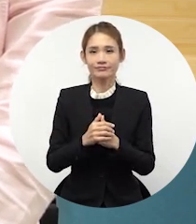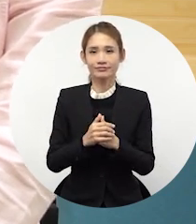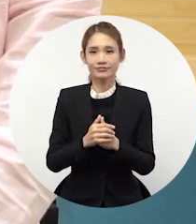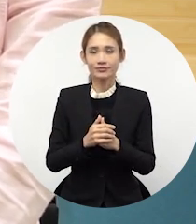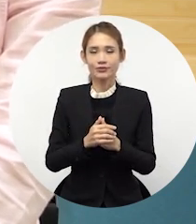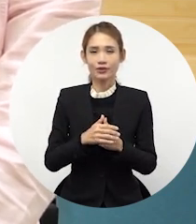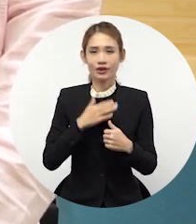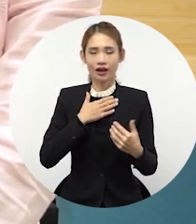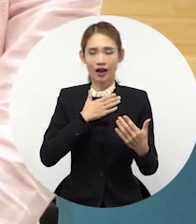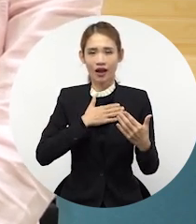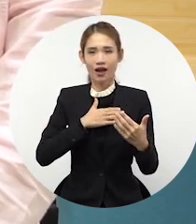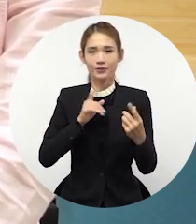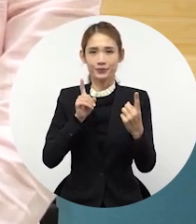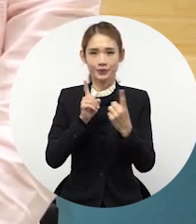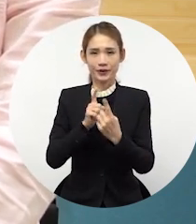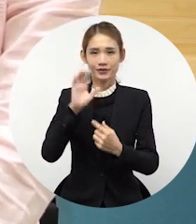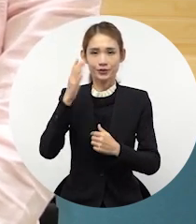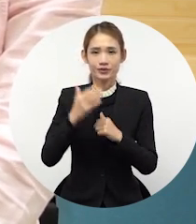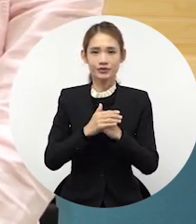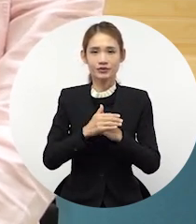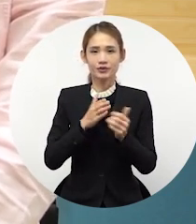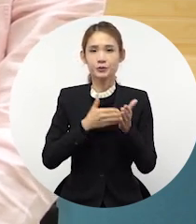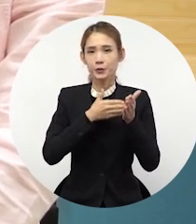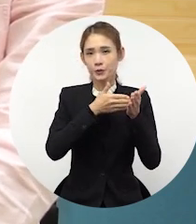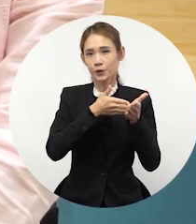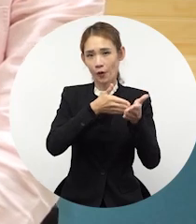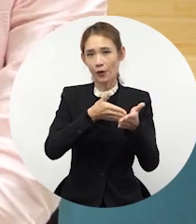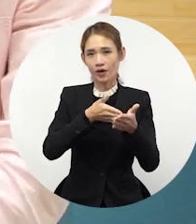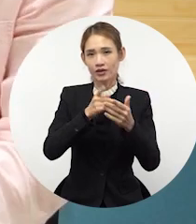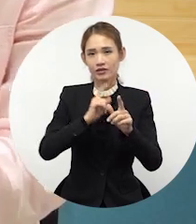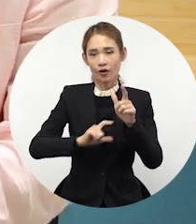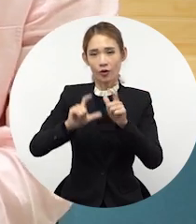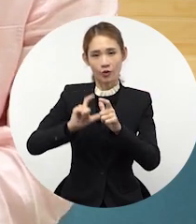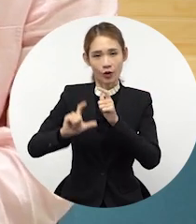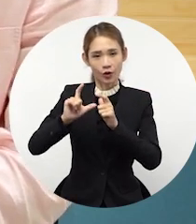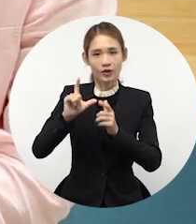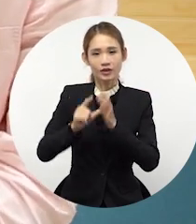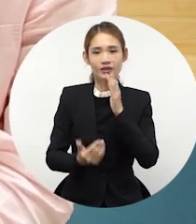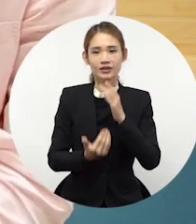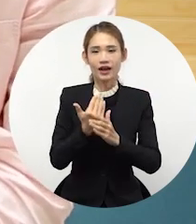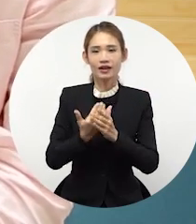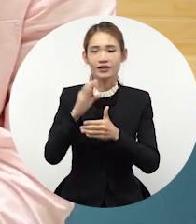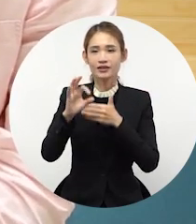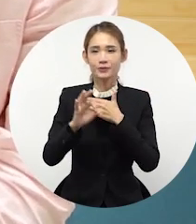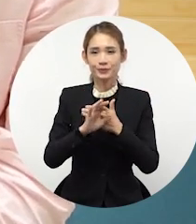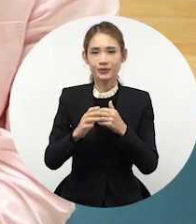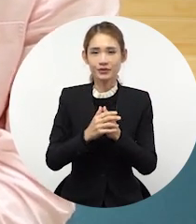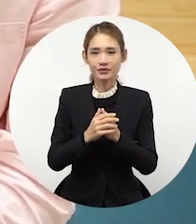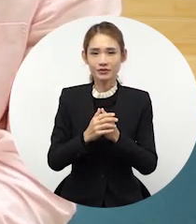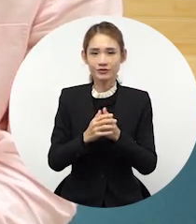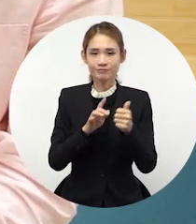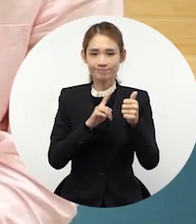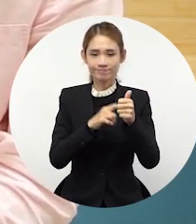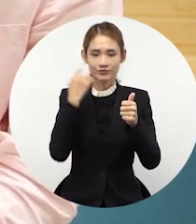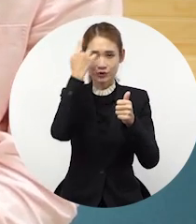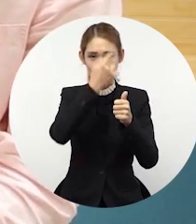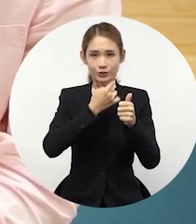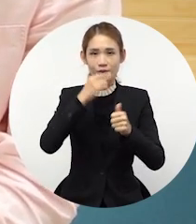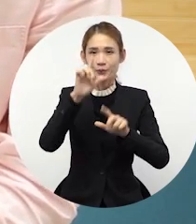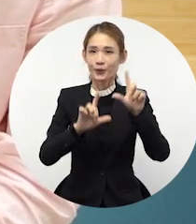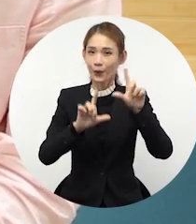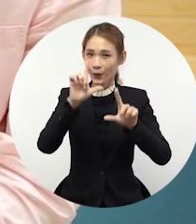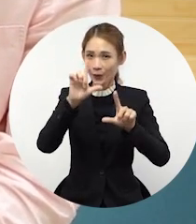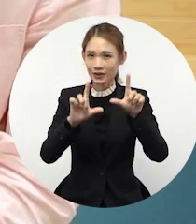모습과 함께 알게 됐어요. 움직이는 근데 시계와 제가 요청하는 낮과 밤이 바가 항상 반복되는 조금씩 창문의 생길 풍경. 때마다 찾아갈 때 무표정에서 조금씩 미소를